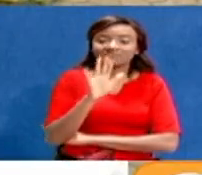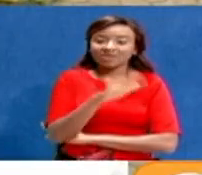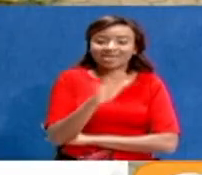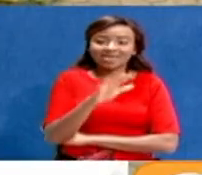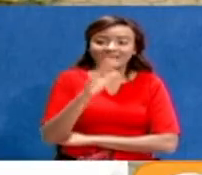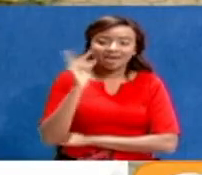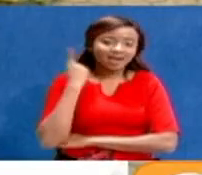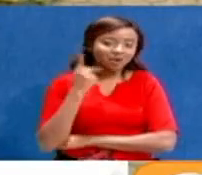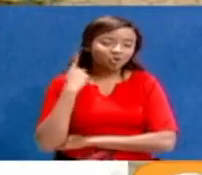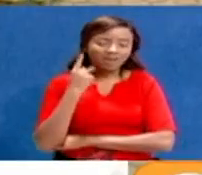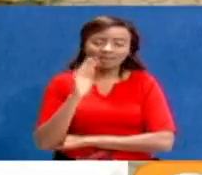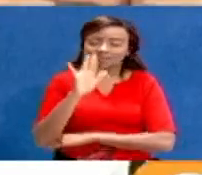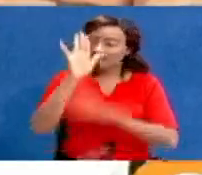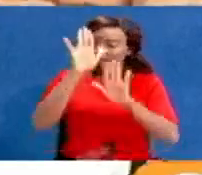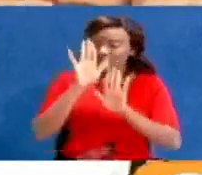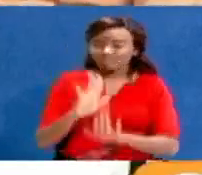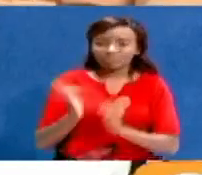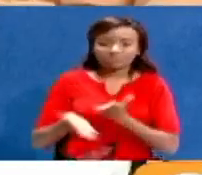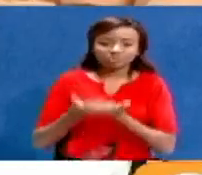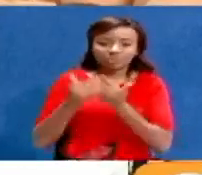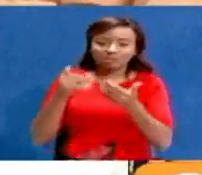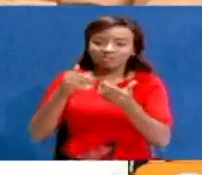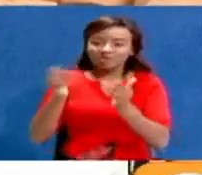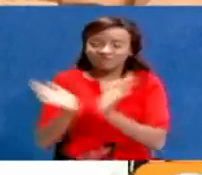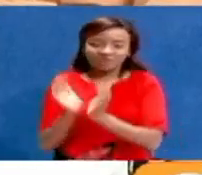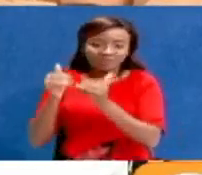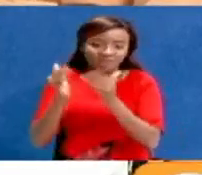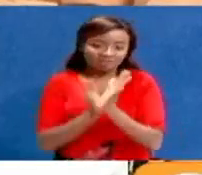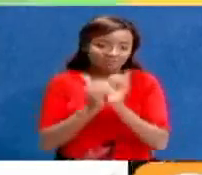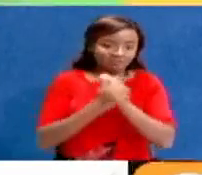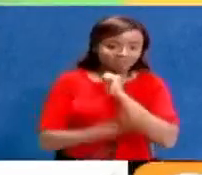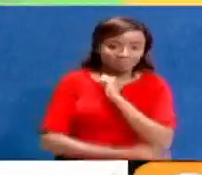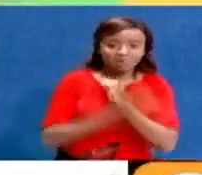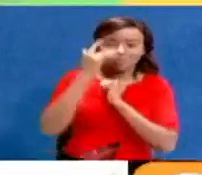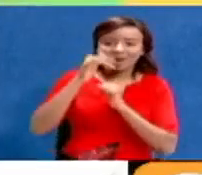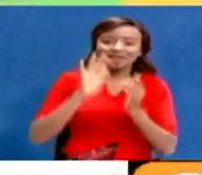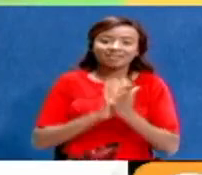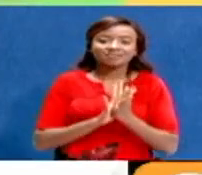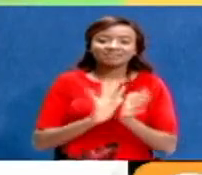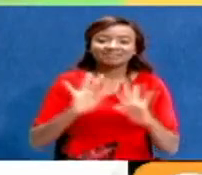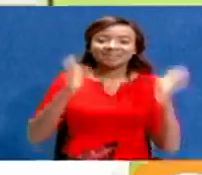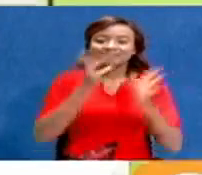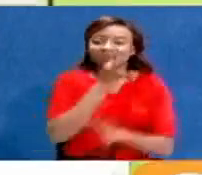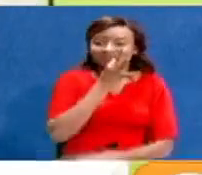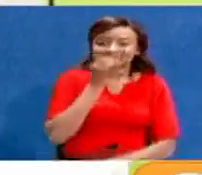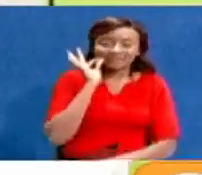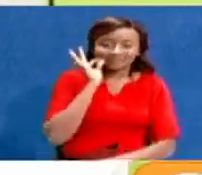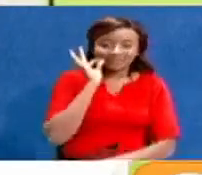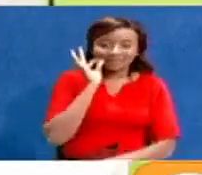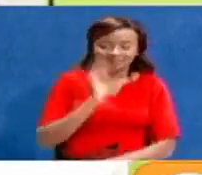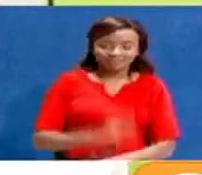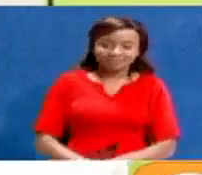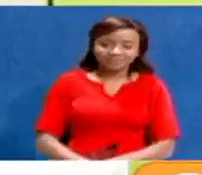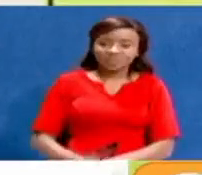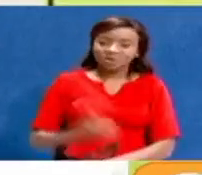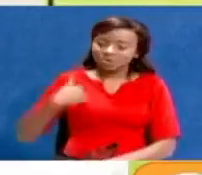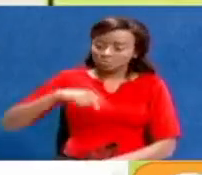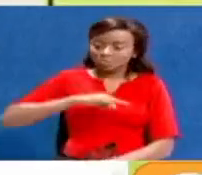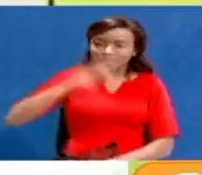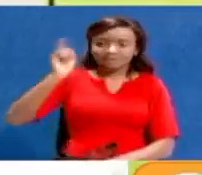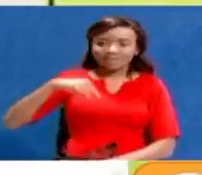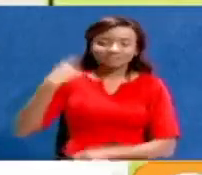una umuhimu haswa kwa familia maskini wanapokamilisha mfungo wa mwezi wa Ramadhan. Tuwezi kukosa kuendelea